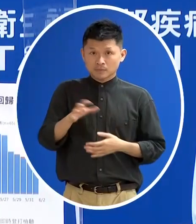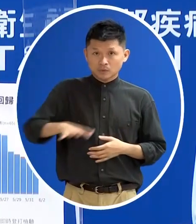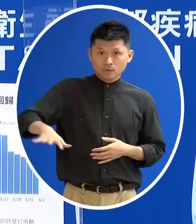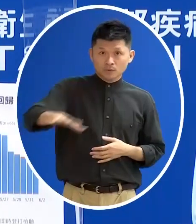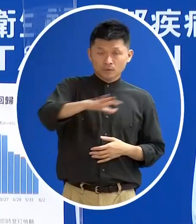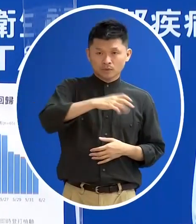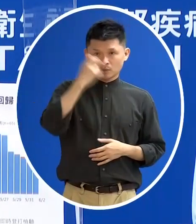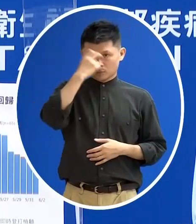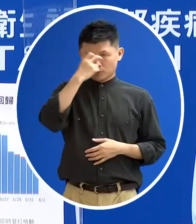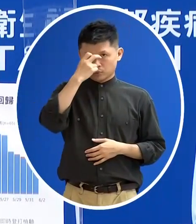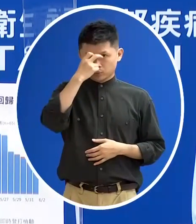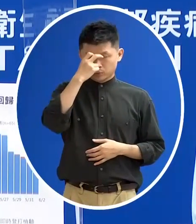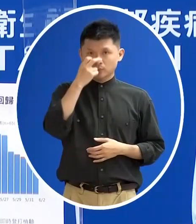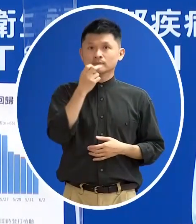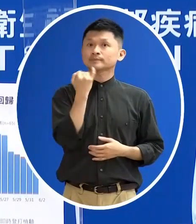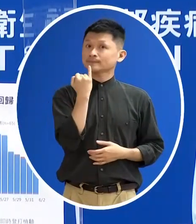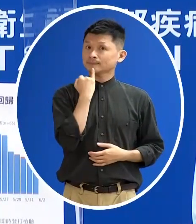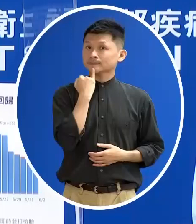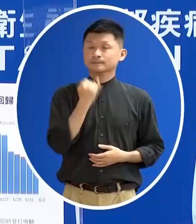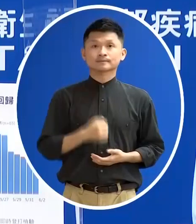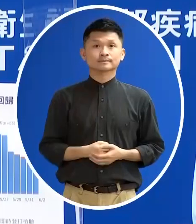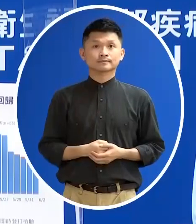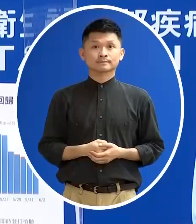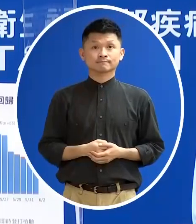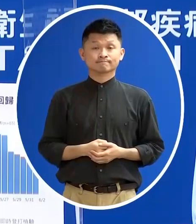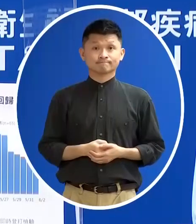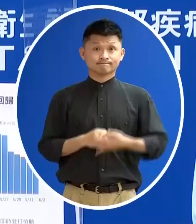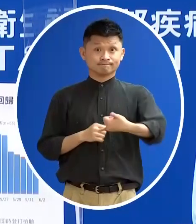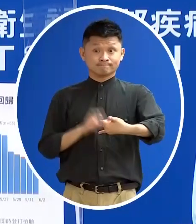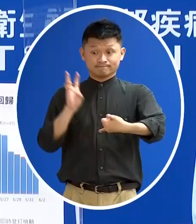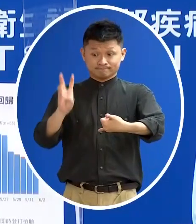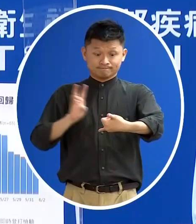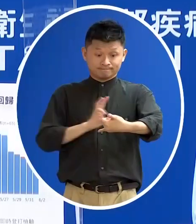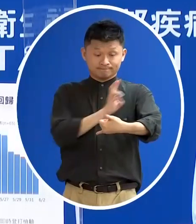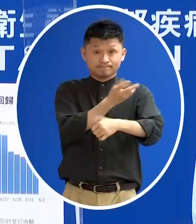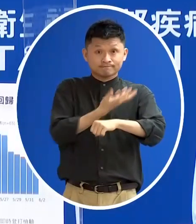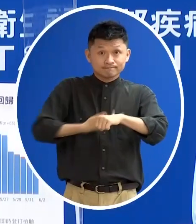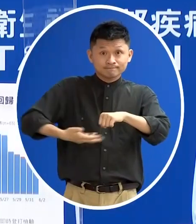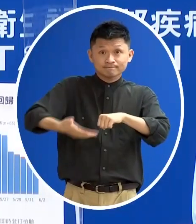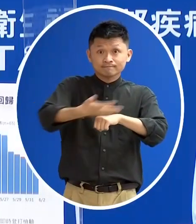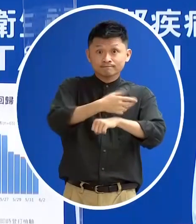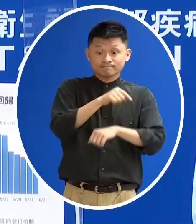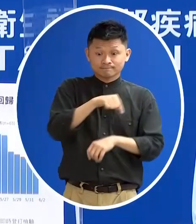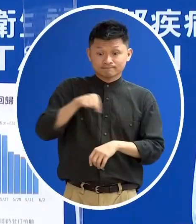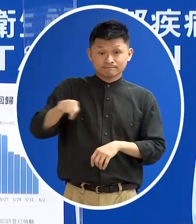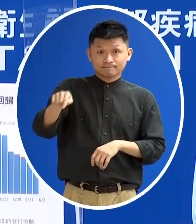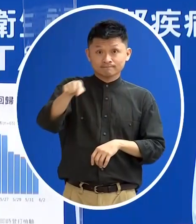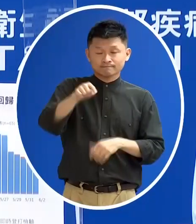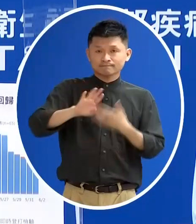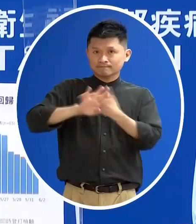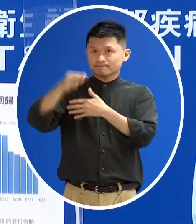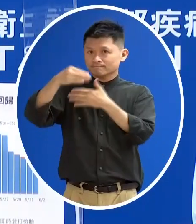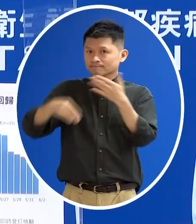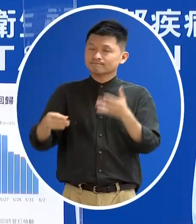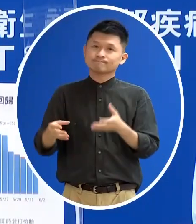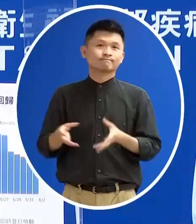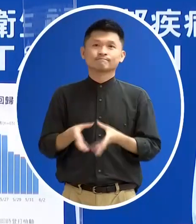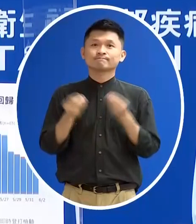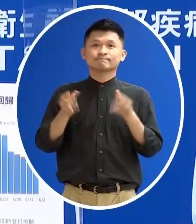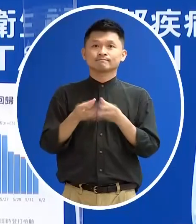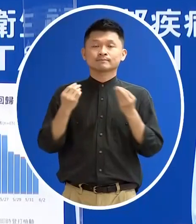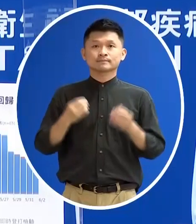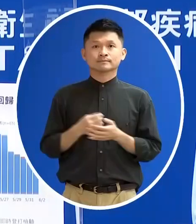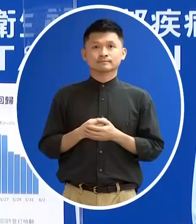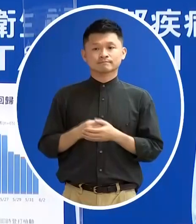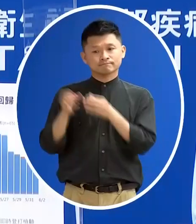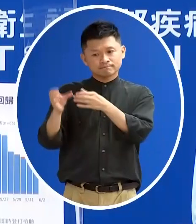的一个目的，所以在离岛部分不用再另外另行的规定。所以我们再看看这样的一